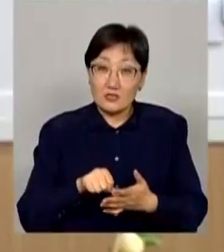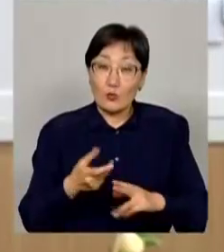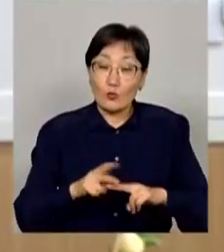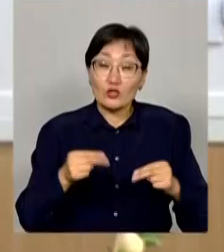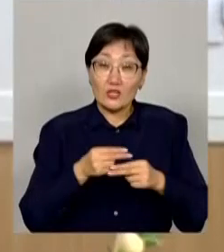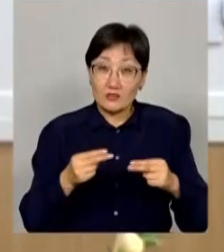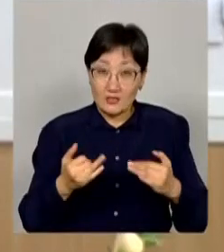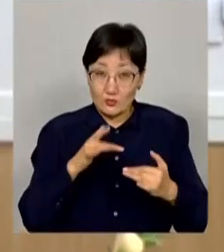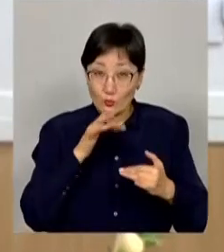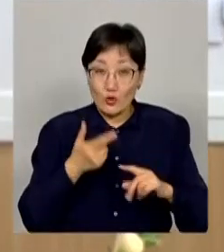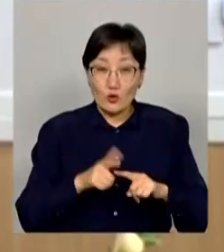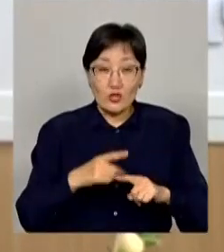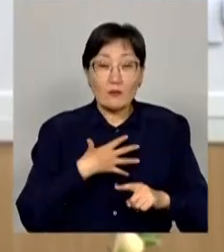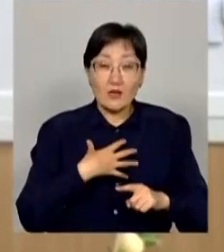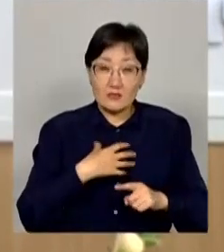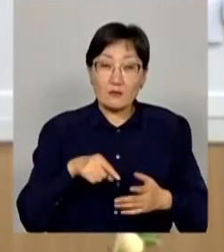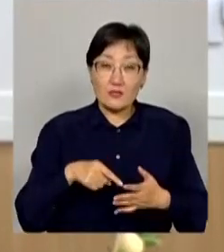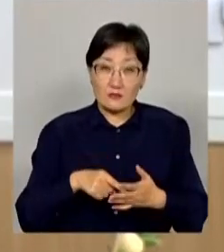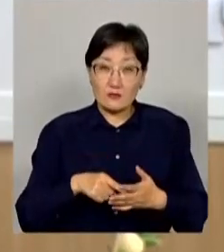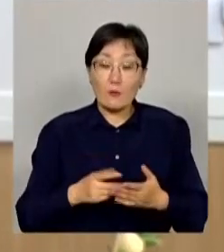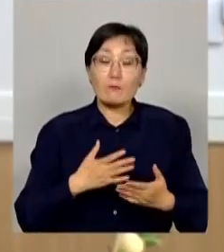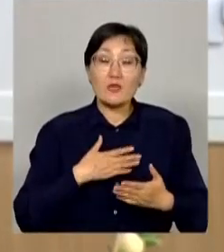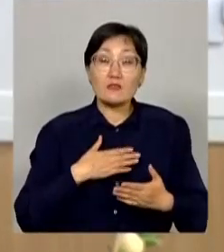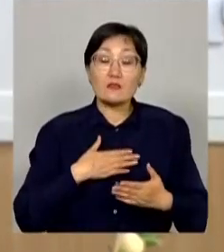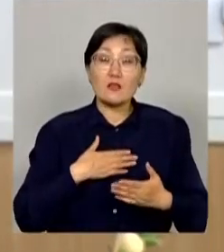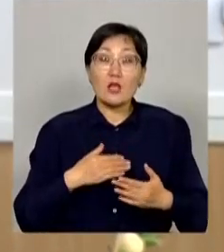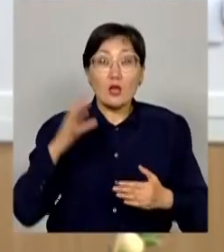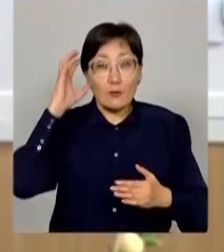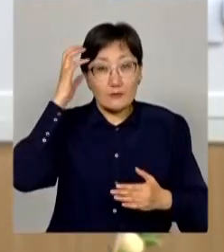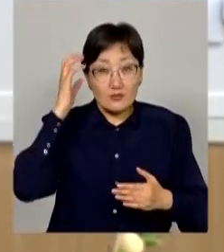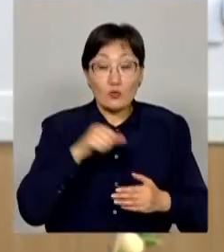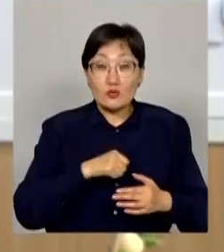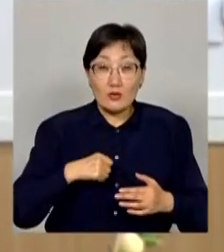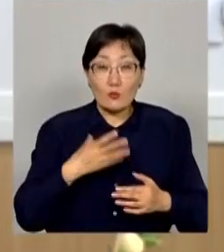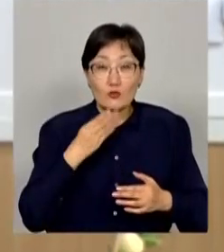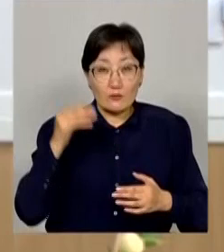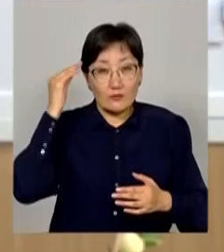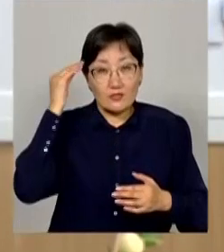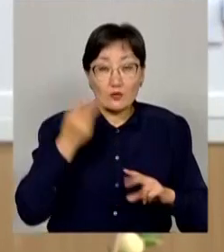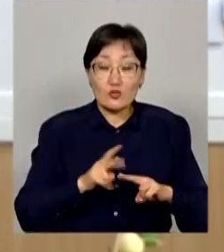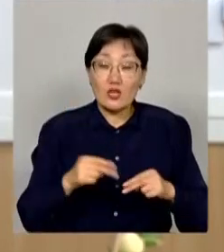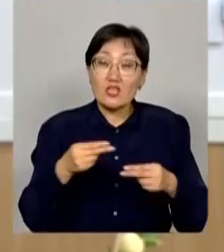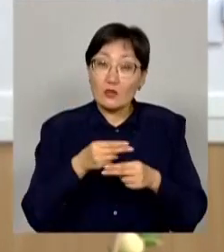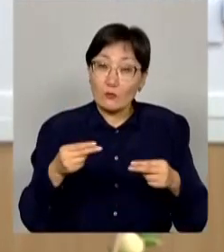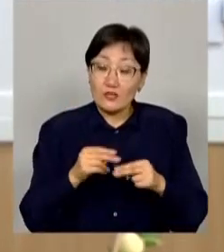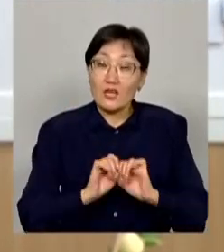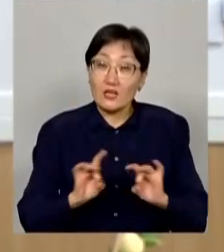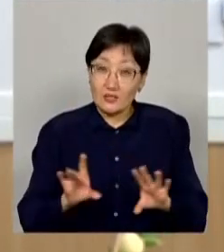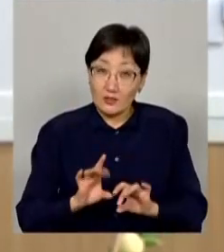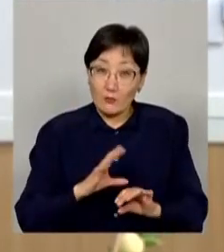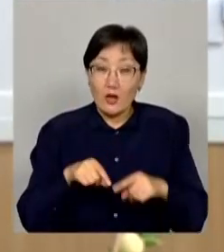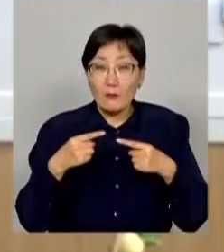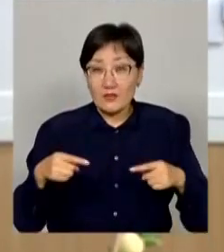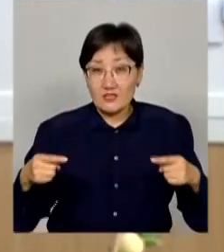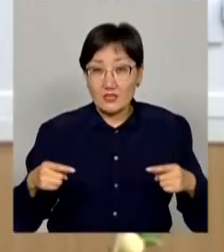тақырып қазіргі таңда өте өзекті мәселе. Мен психолог ретінде өз ойымды осы тақырып бойынша айттым. Және басқа